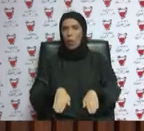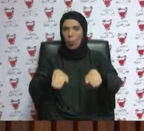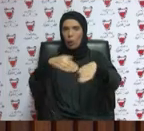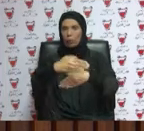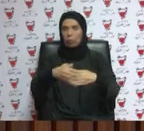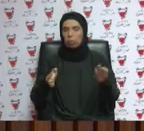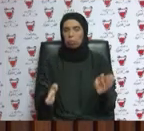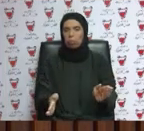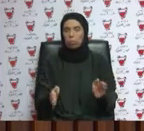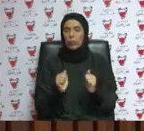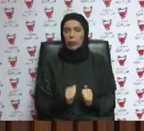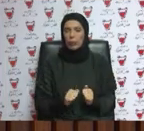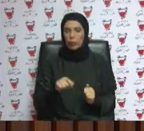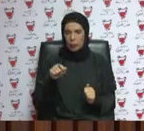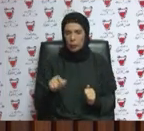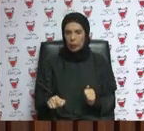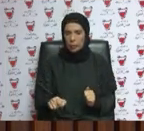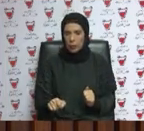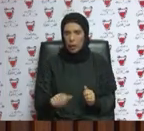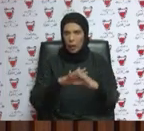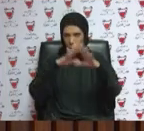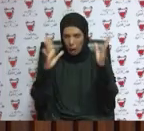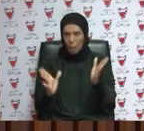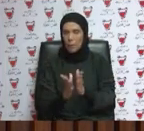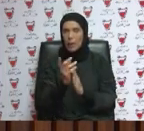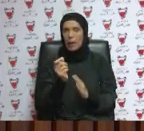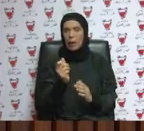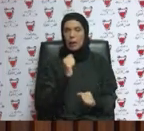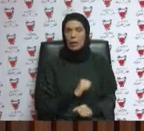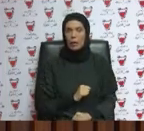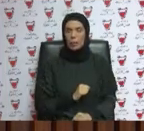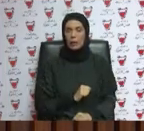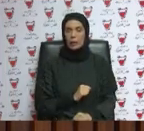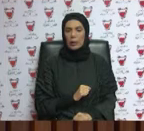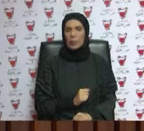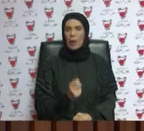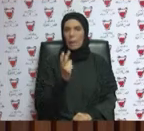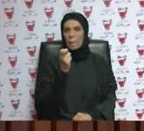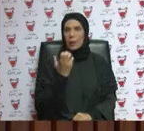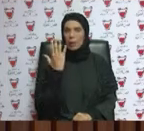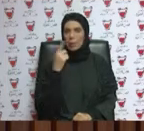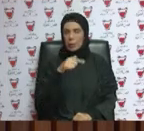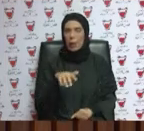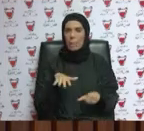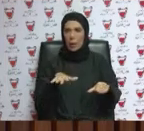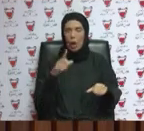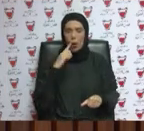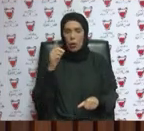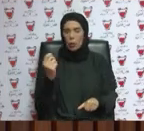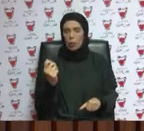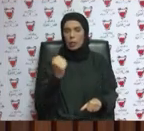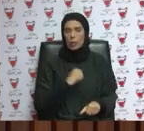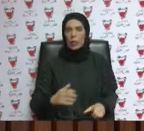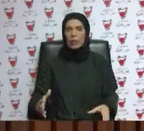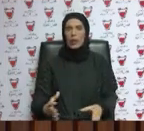التأمين ضد التعطل بقيمة إجمالية تقدر ب 215 مليون دينار بحريني